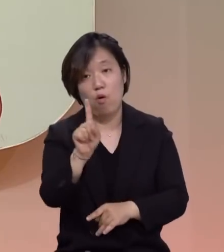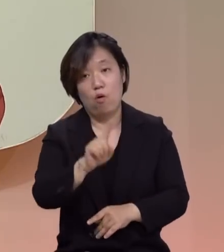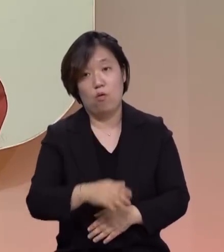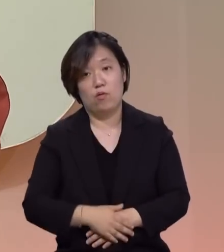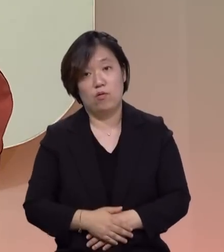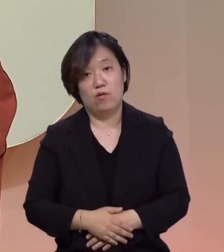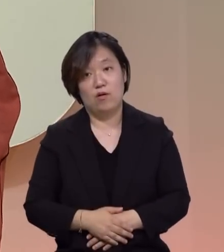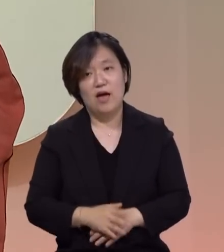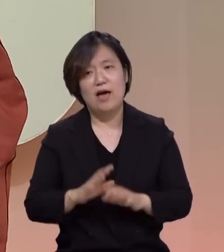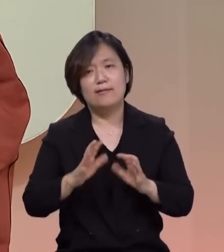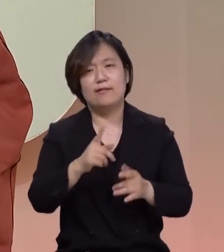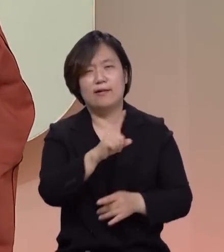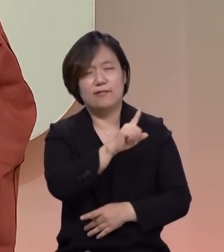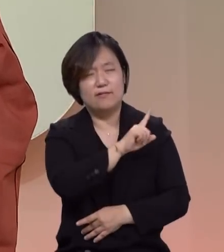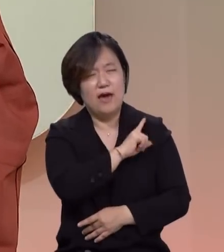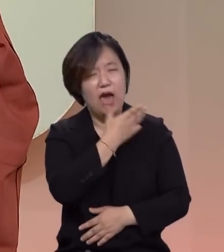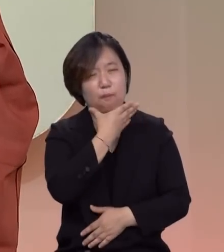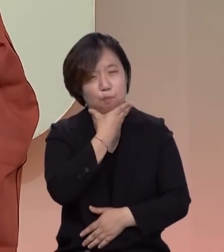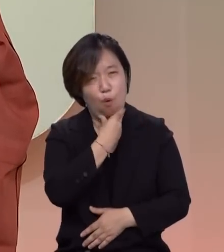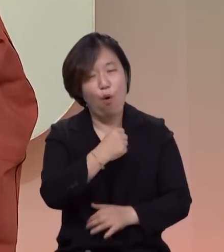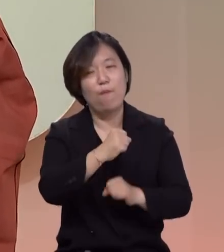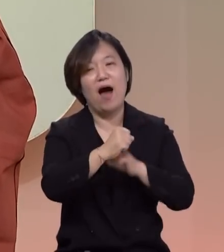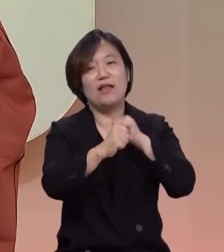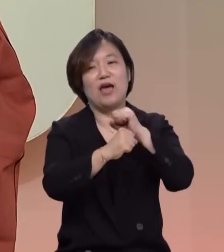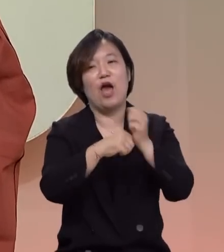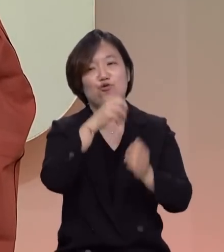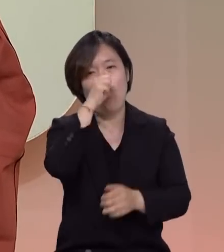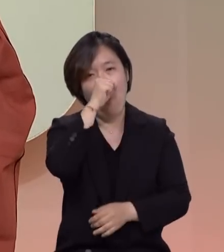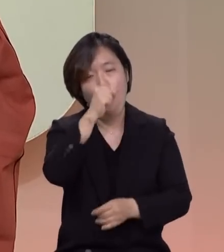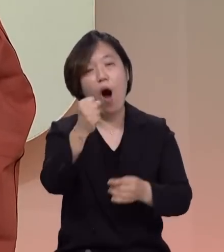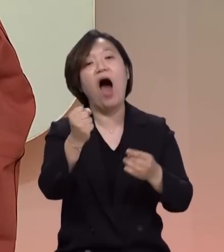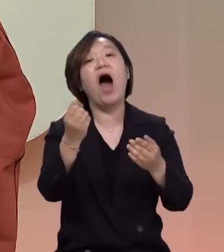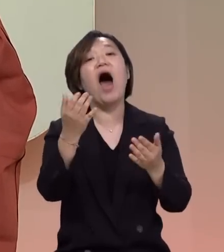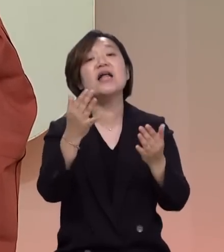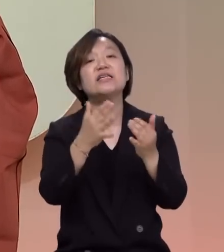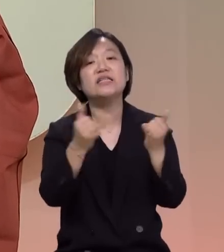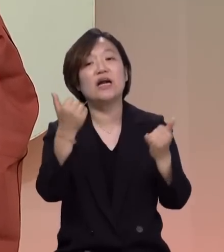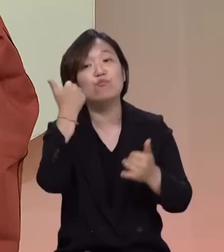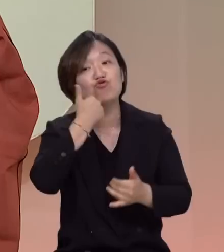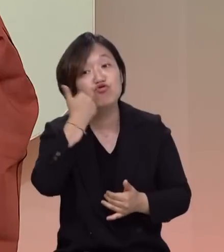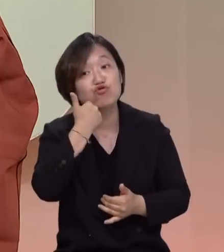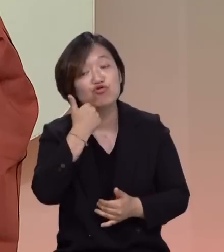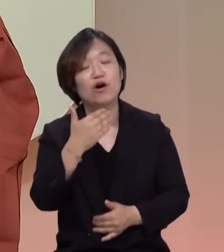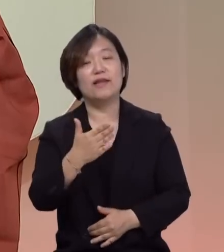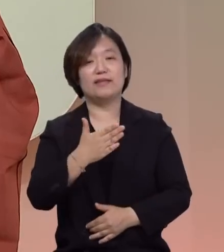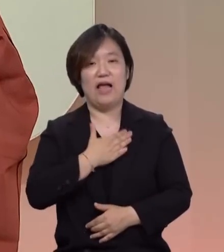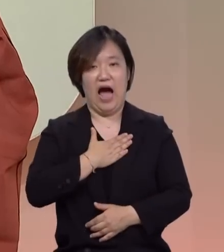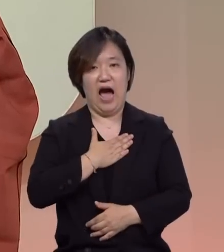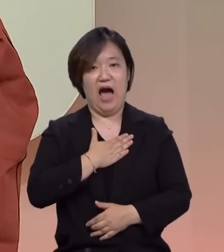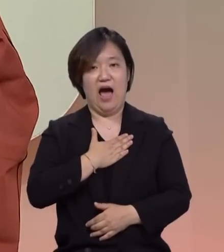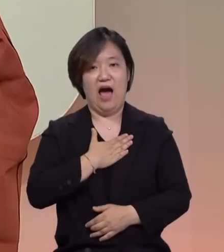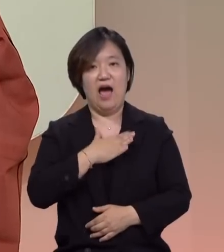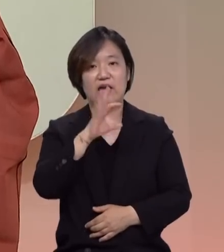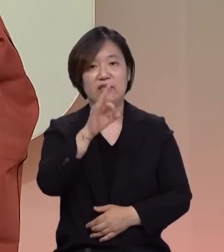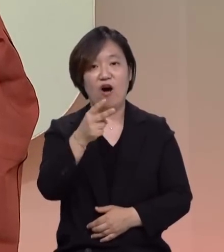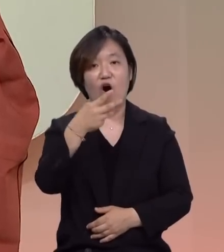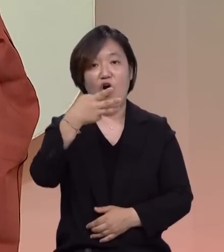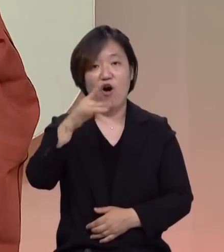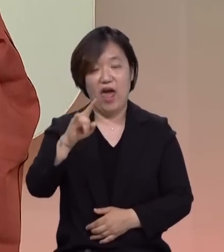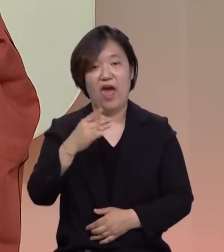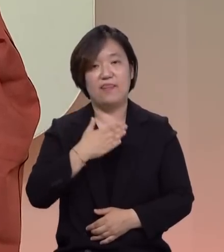가장 복직기를 좋아하는 자가 있다면 바로 나열해 나이니라 부처인